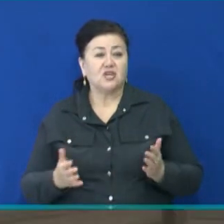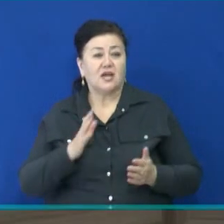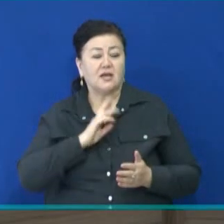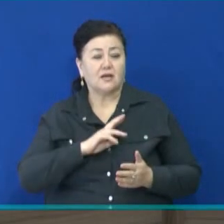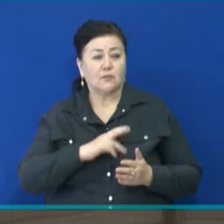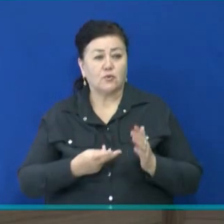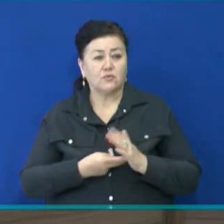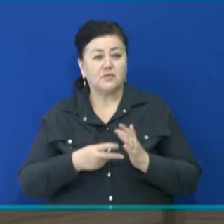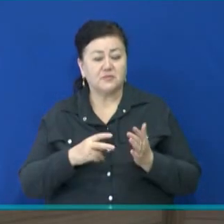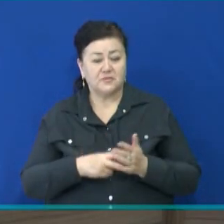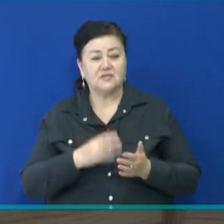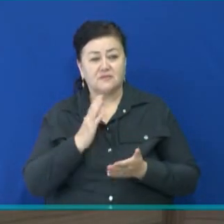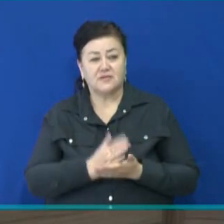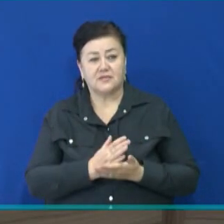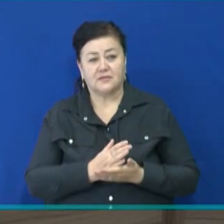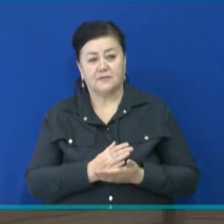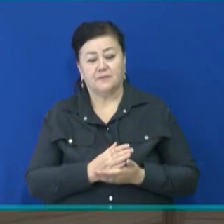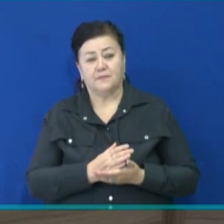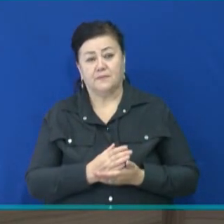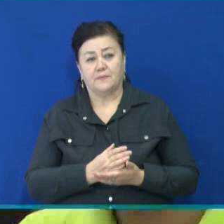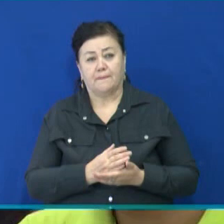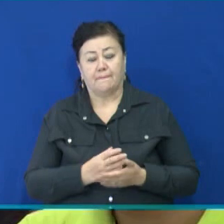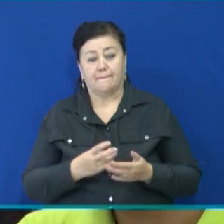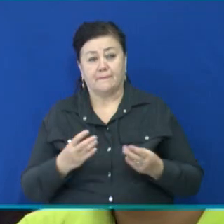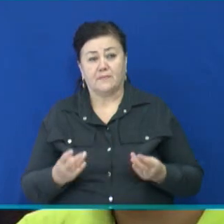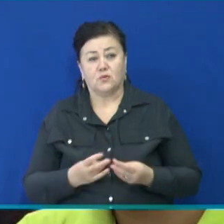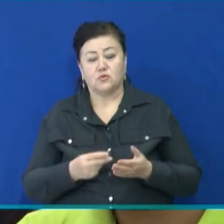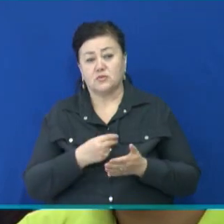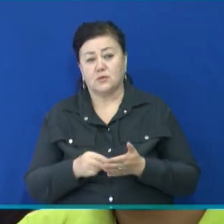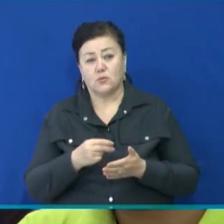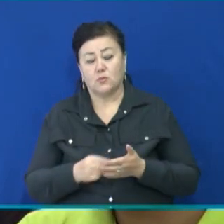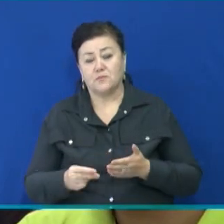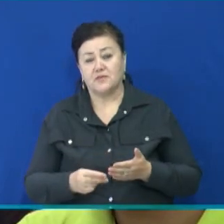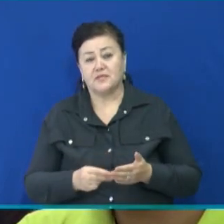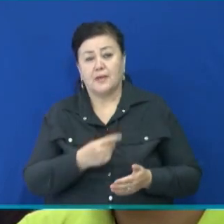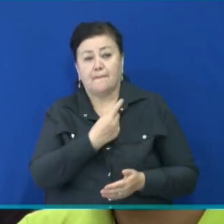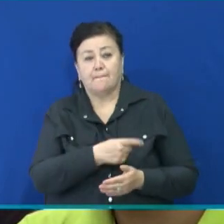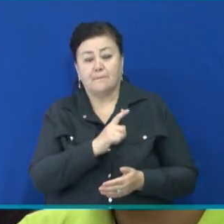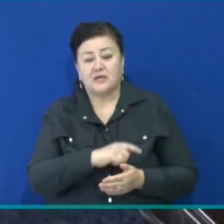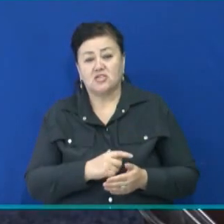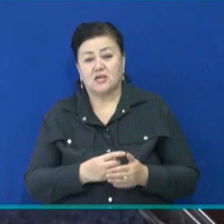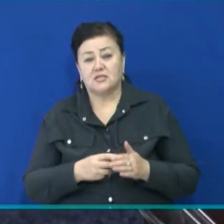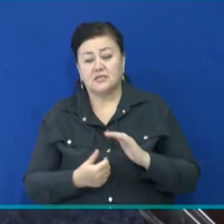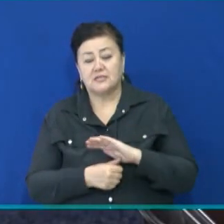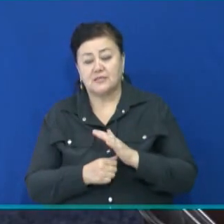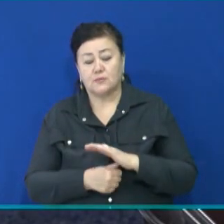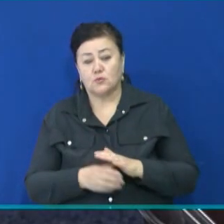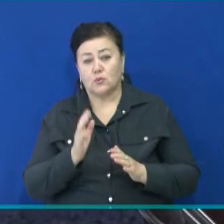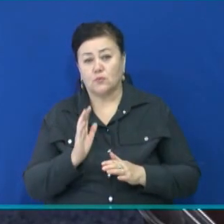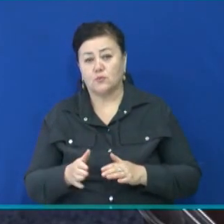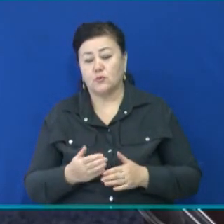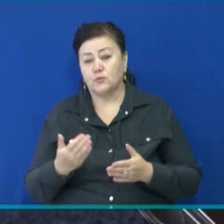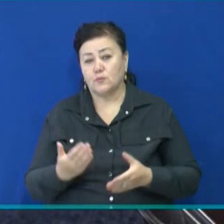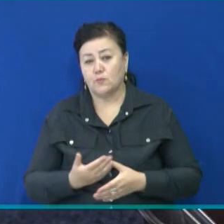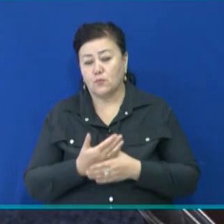программу. Участники совещания предложили приобрести пожарный самолет для региона с таким большим лесным массивом. Он будет оказывать